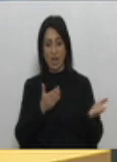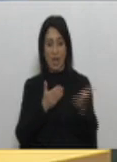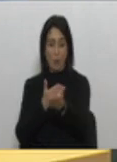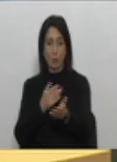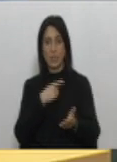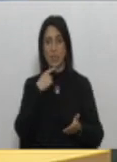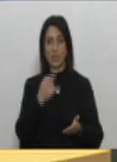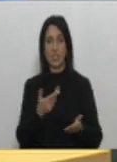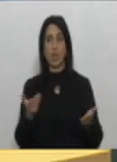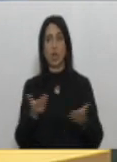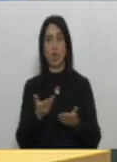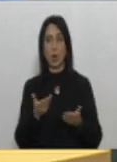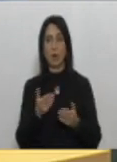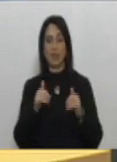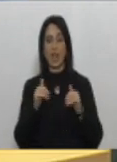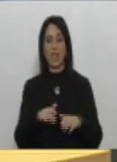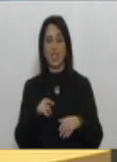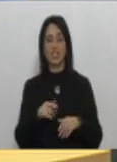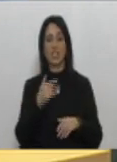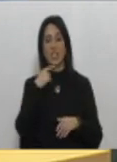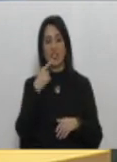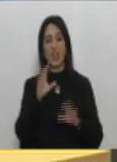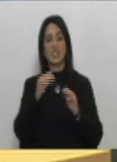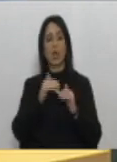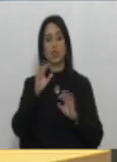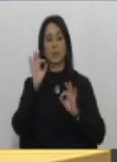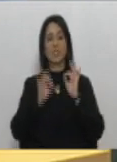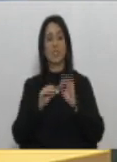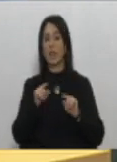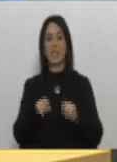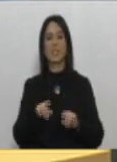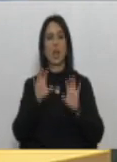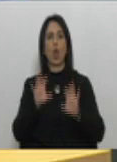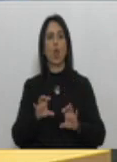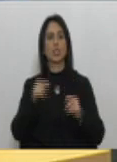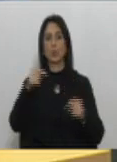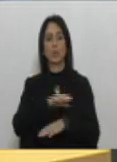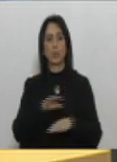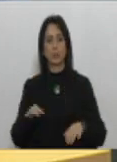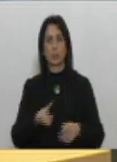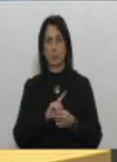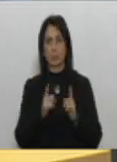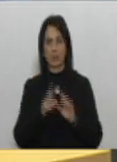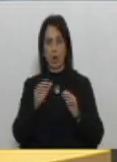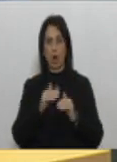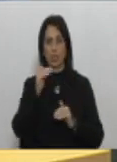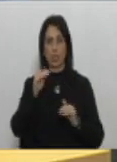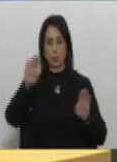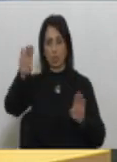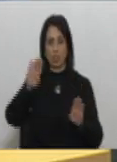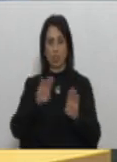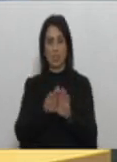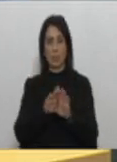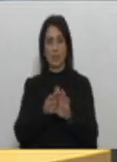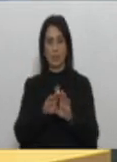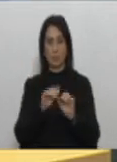თქვით, რომელ გადაწყვეტილებაში თქვა საკონსტიტუციო სასამართლომ, რომ ეს არაკონსტიტუციურია. პირიქით, კონსტიტუციასთან შესაბამისობა